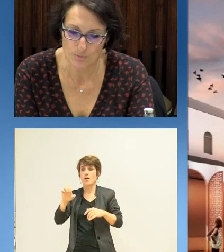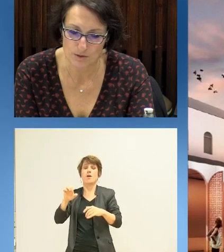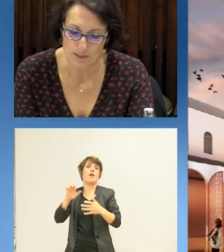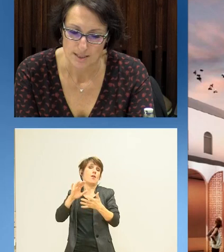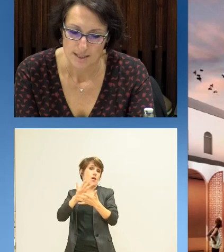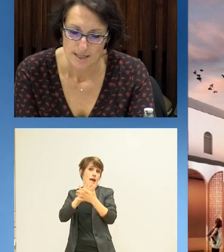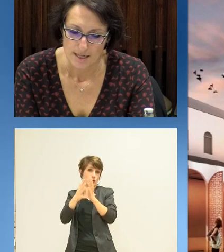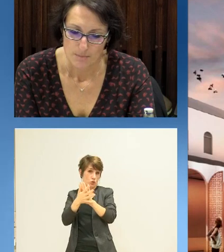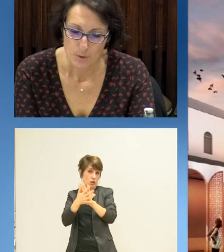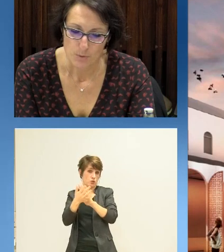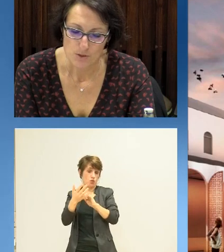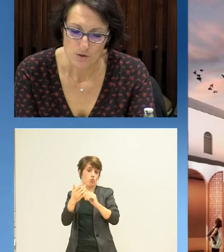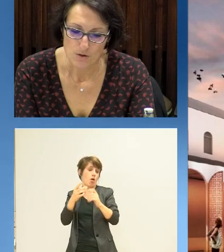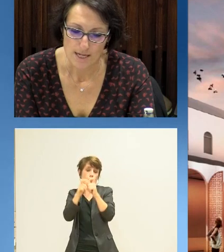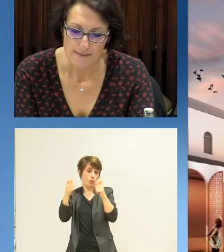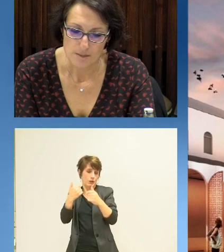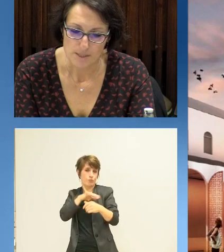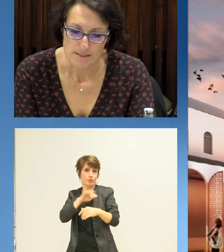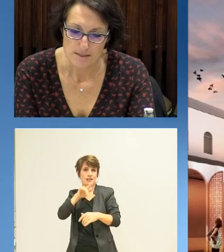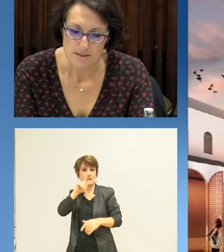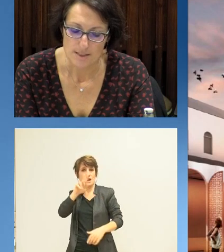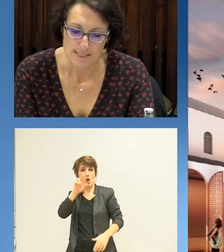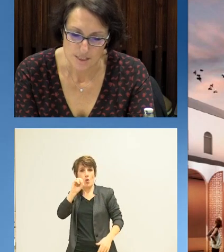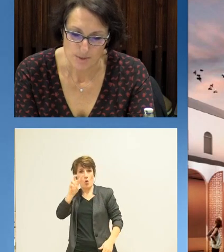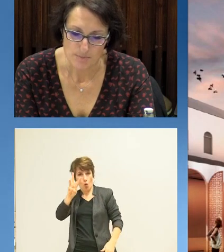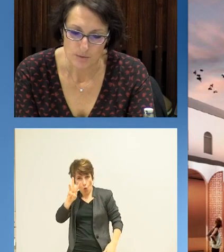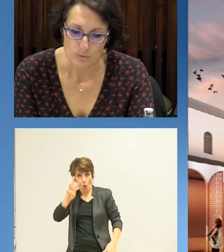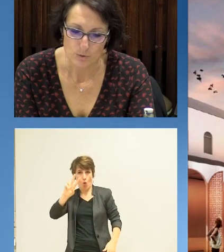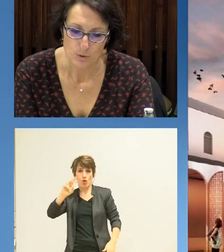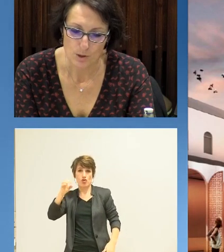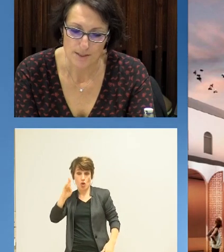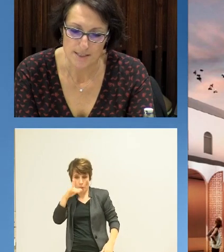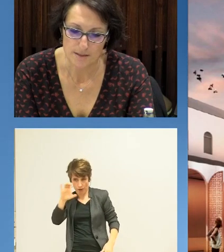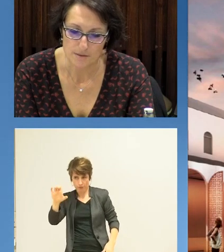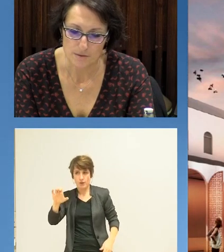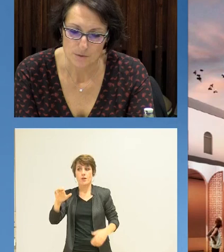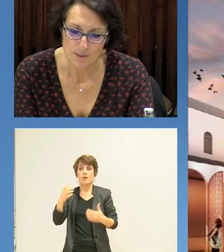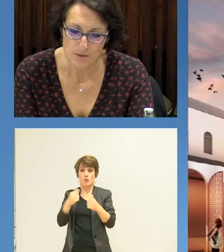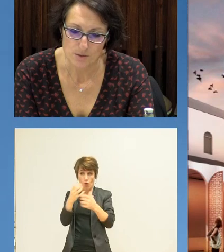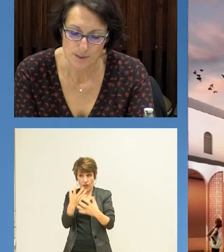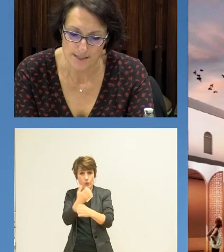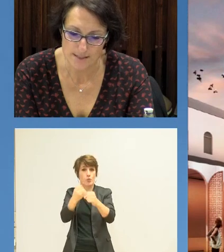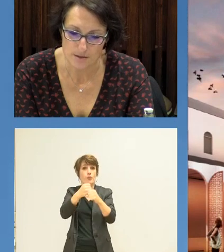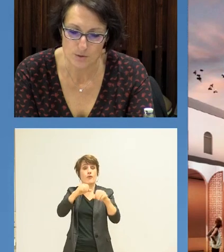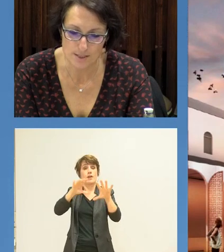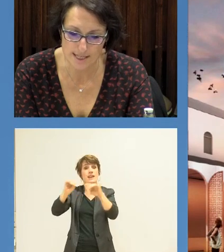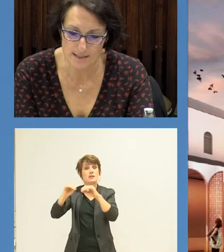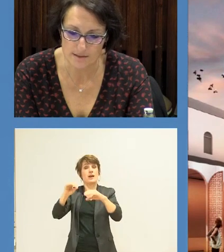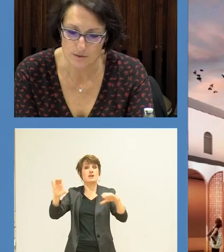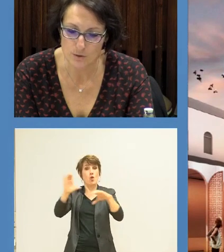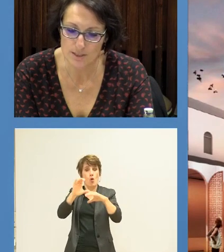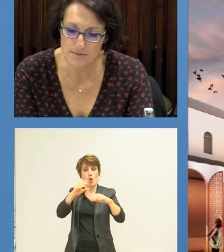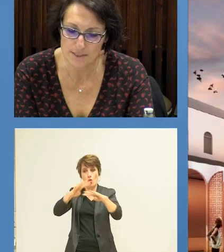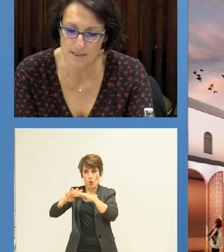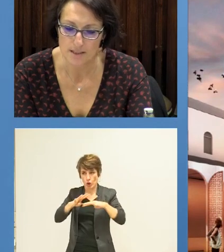grenoble proposant un espace des espaces parlons de coworking de maker space dhostel